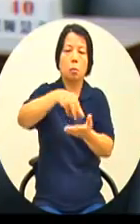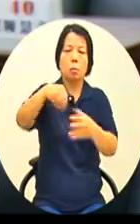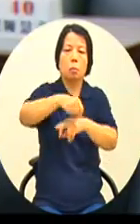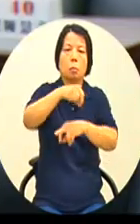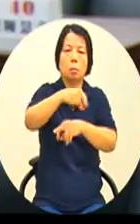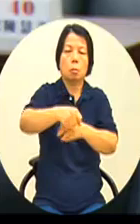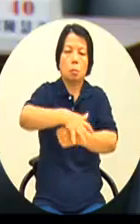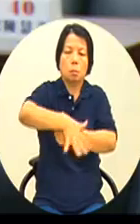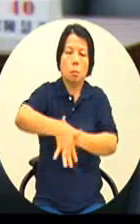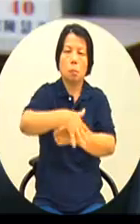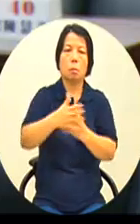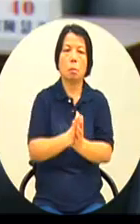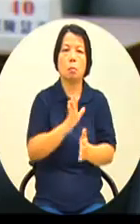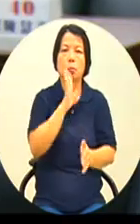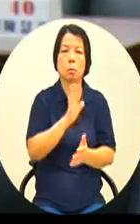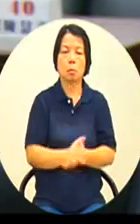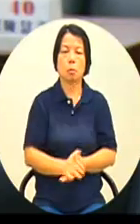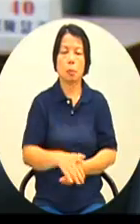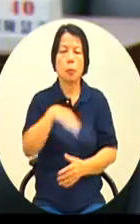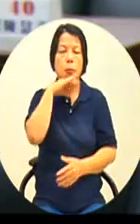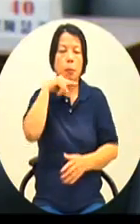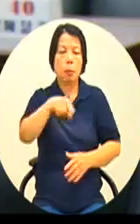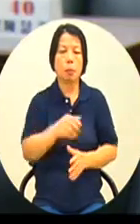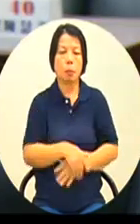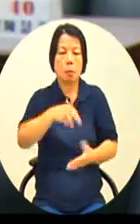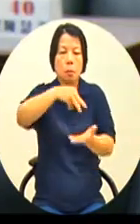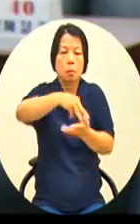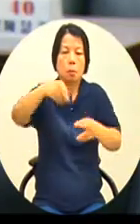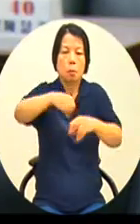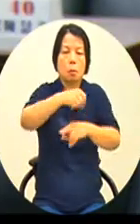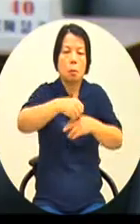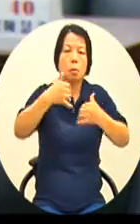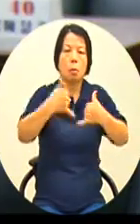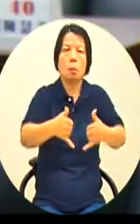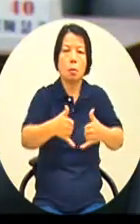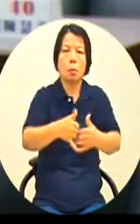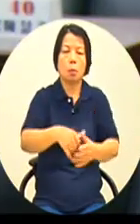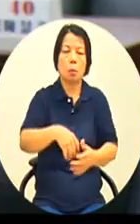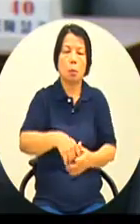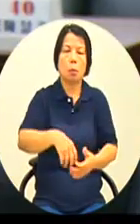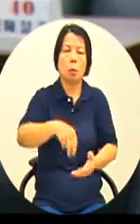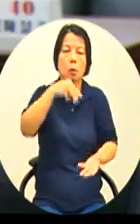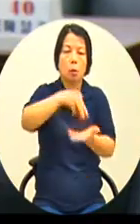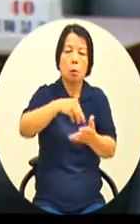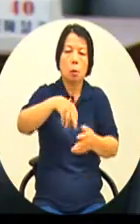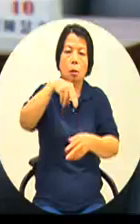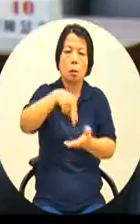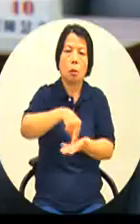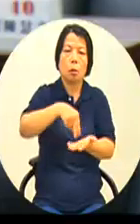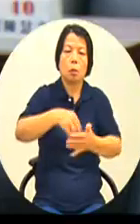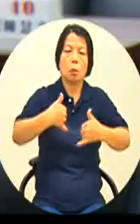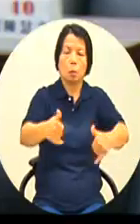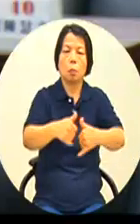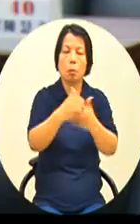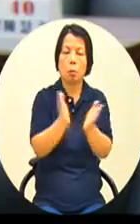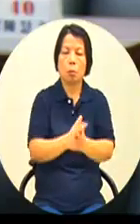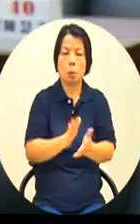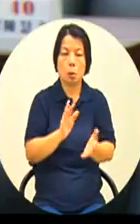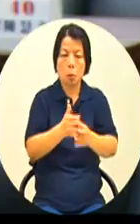讲，啊无等电力路。迄条通可能会改善，结果我有去遐看，